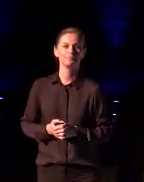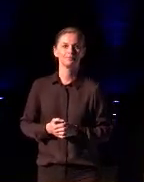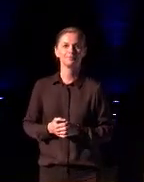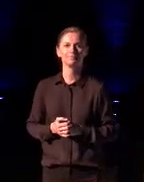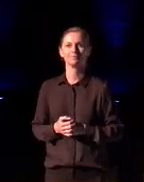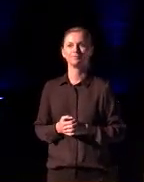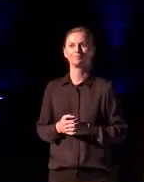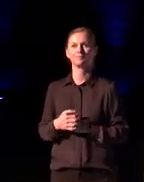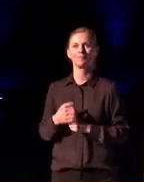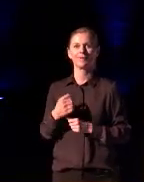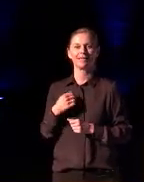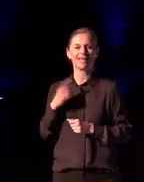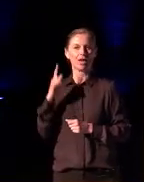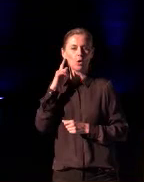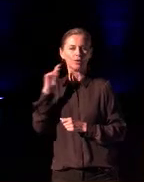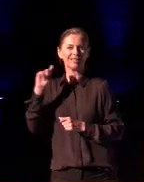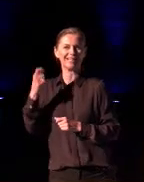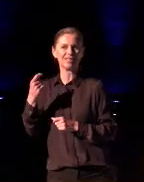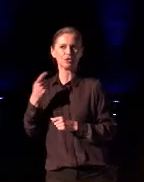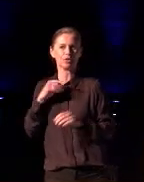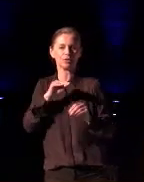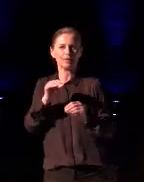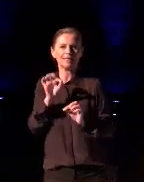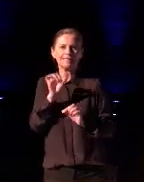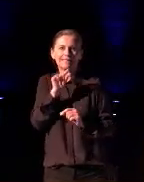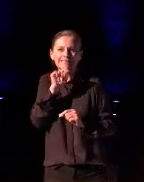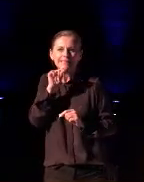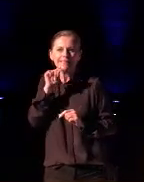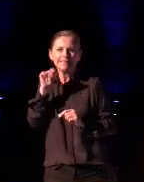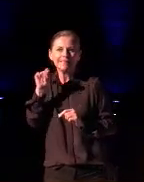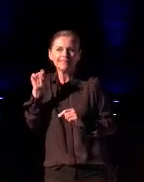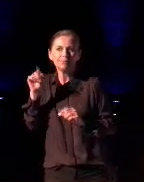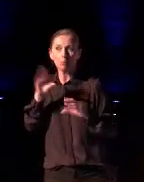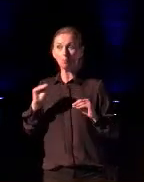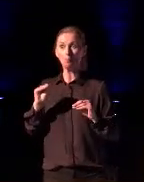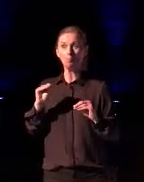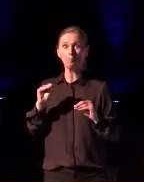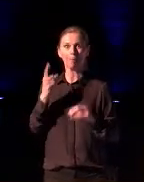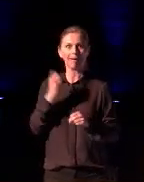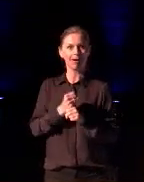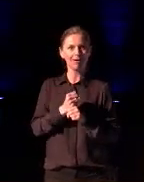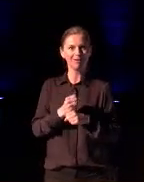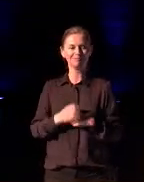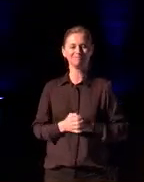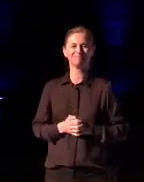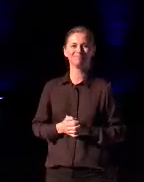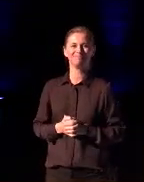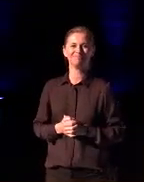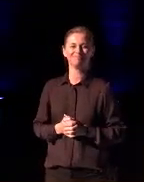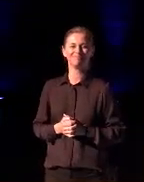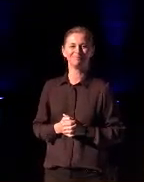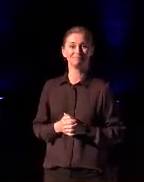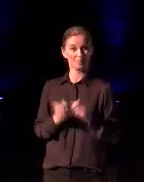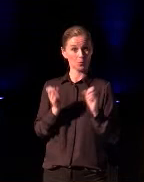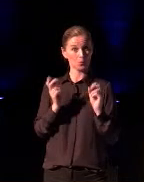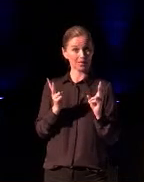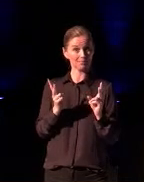Det trikset lærte jeg når jeg underviste. Det funket stort sett. Da ble det stillegitt. Takk. Ok.